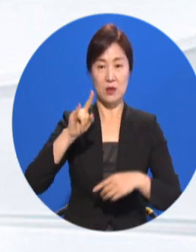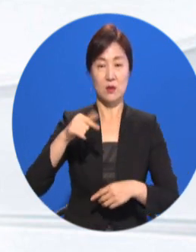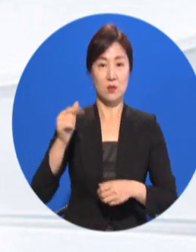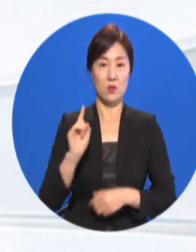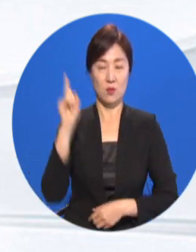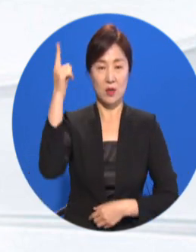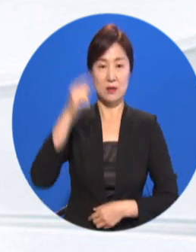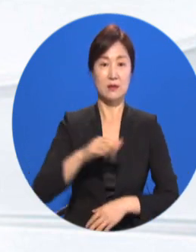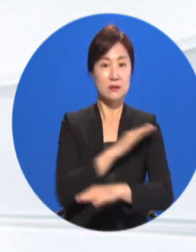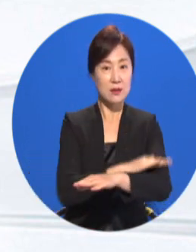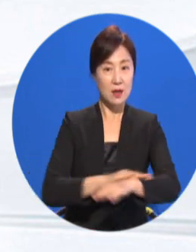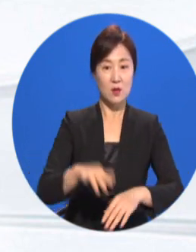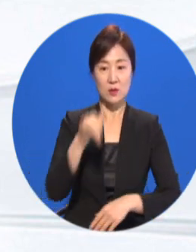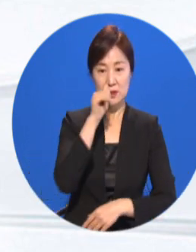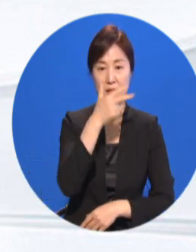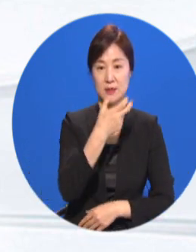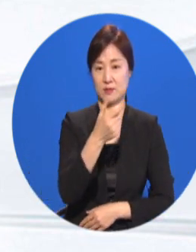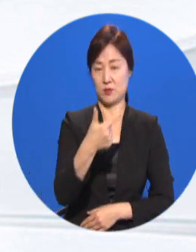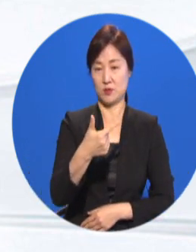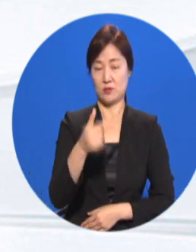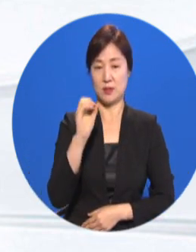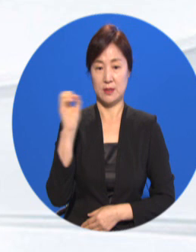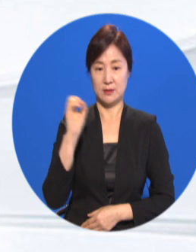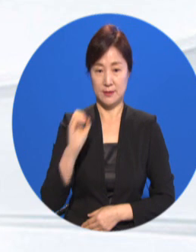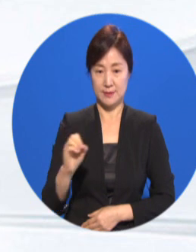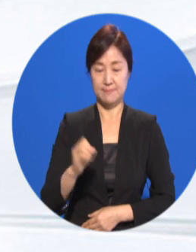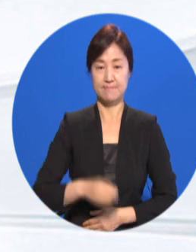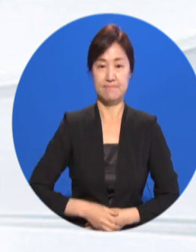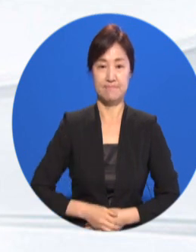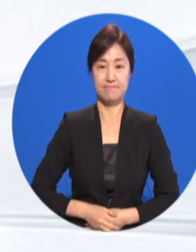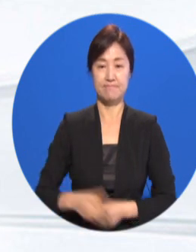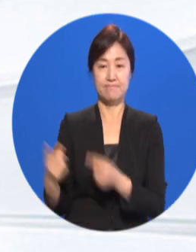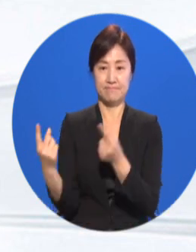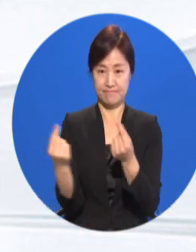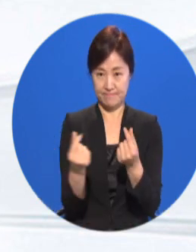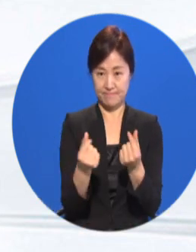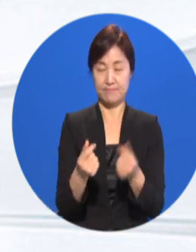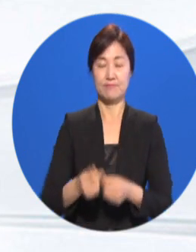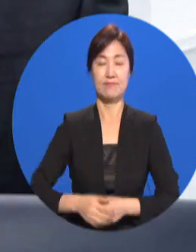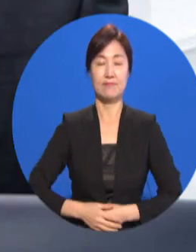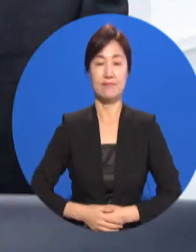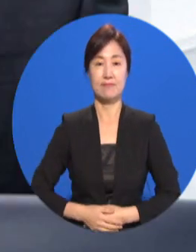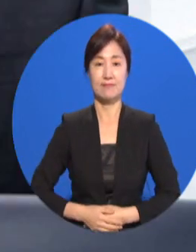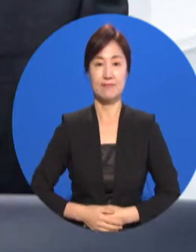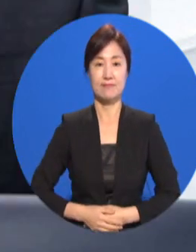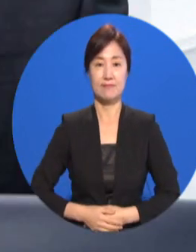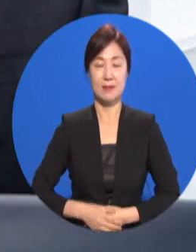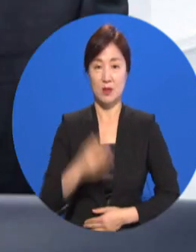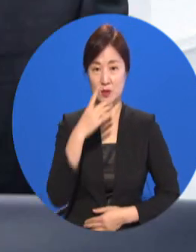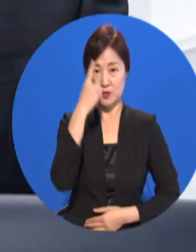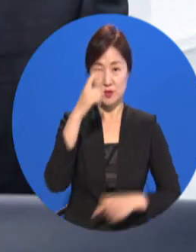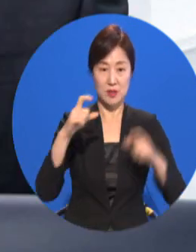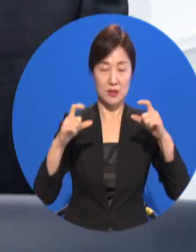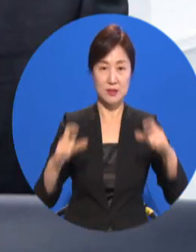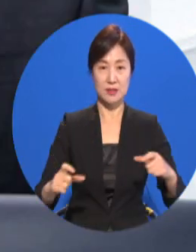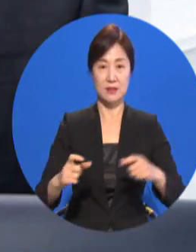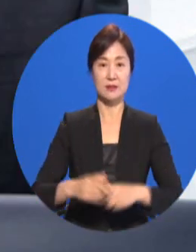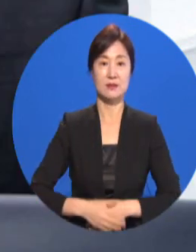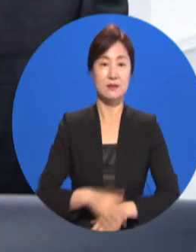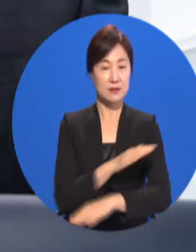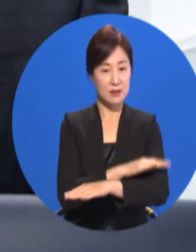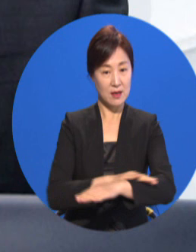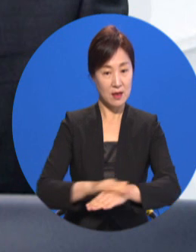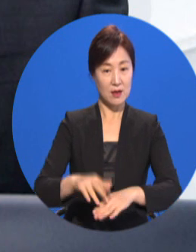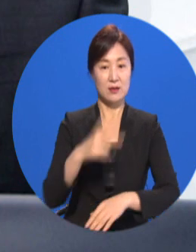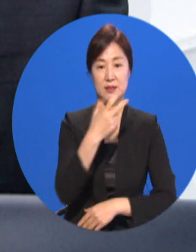잘하고 있다가 76% 로 갑 선거구 와 비슷한 양상을 보였습니다 순창 상복 웁니다 잘하고